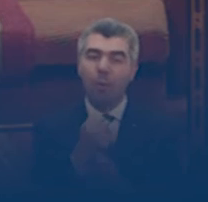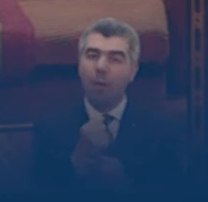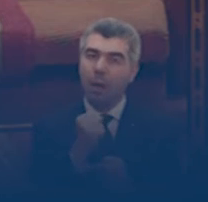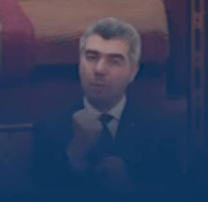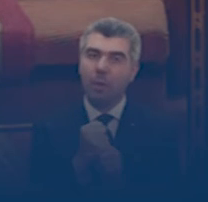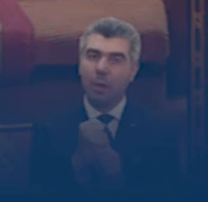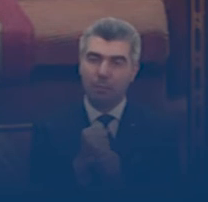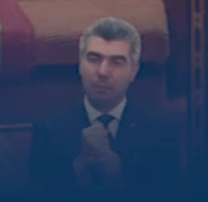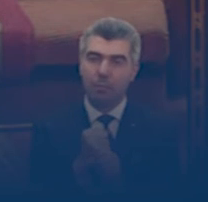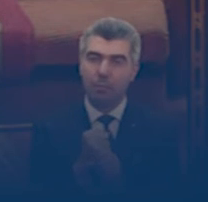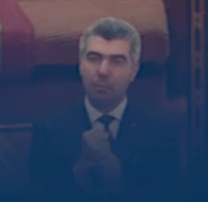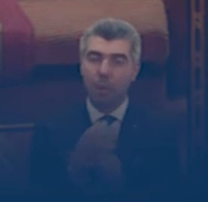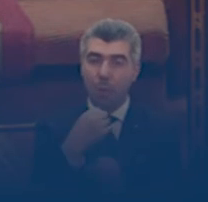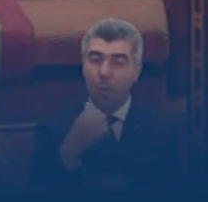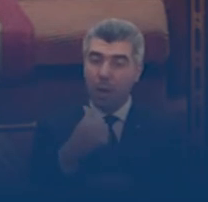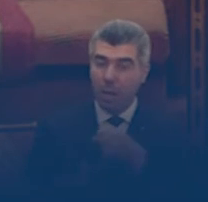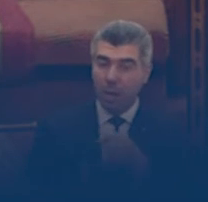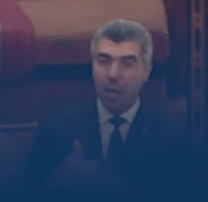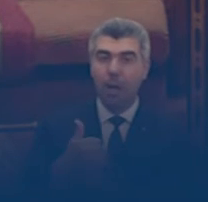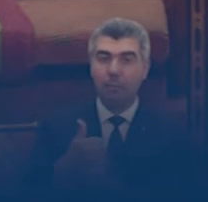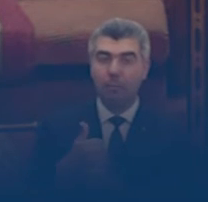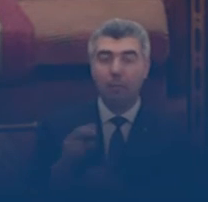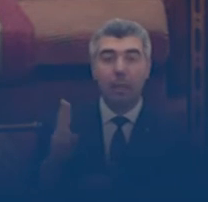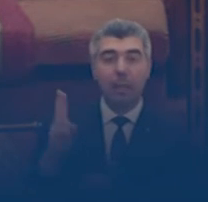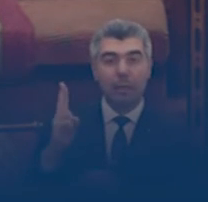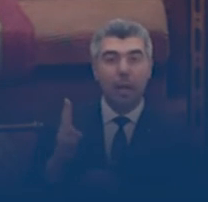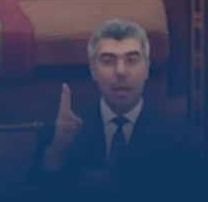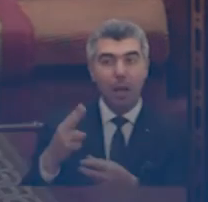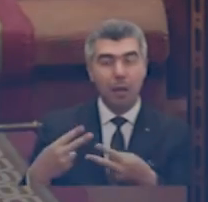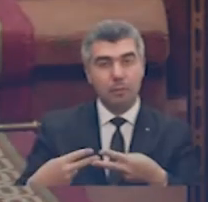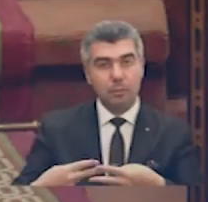هاد السنة فأعطينا انطلاقة